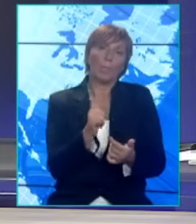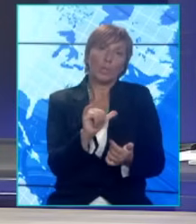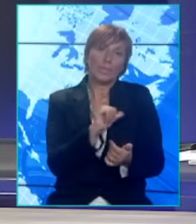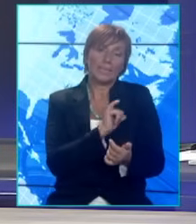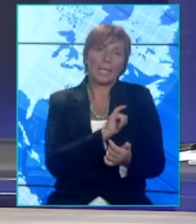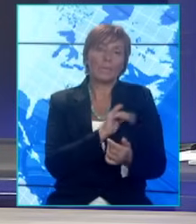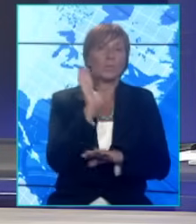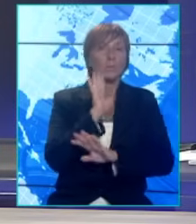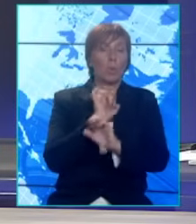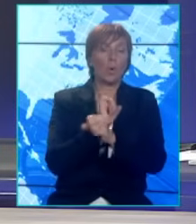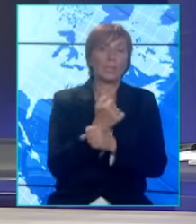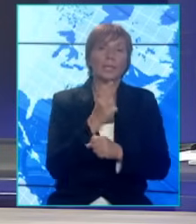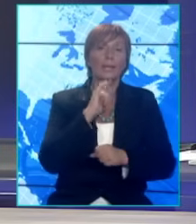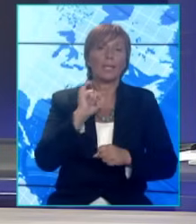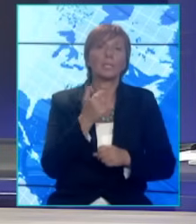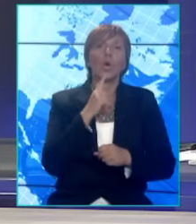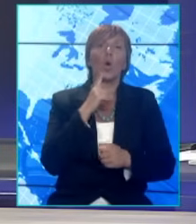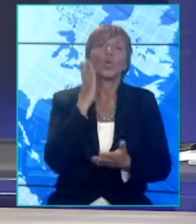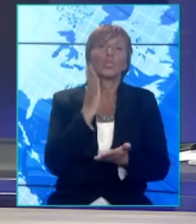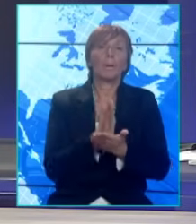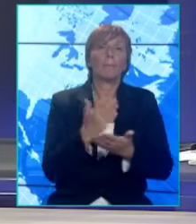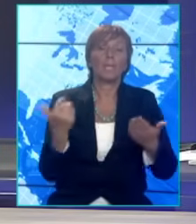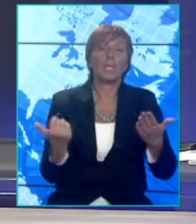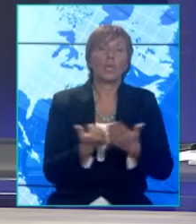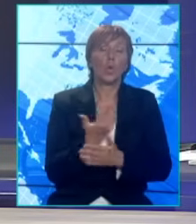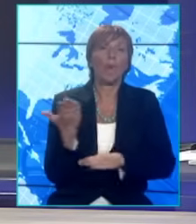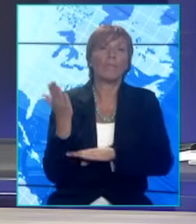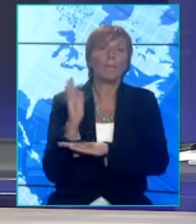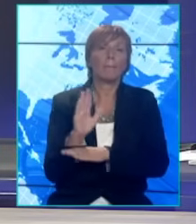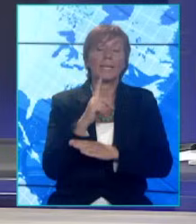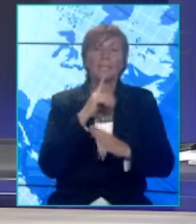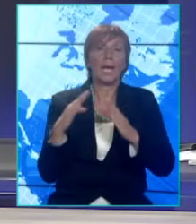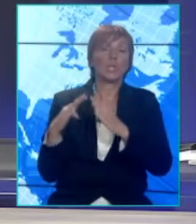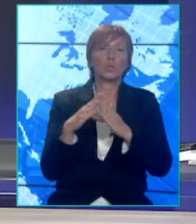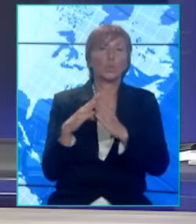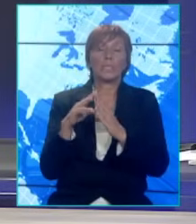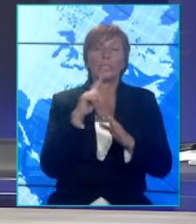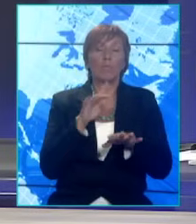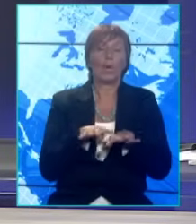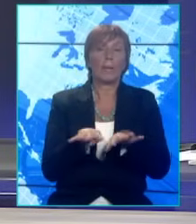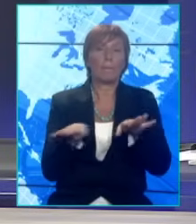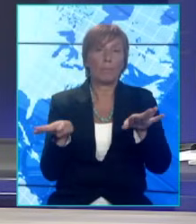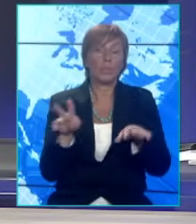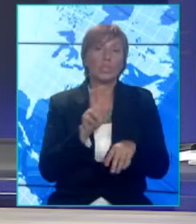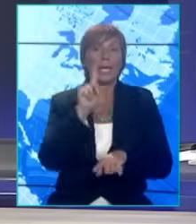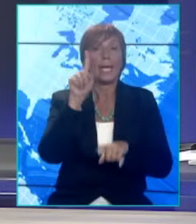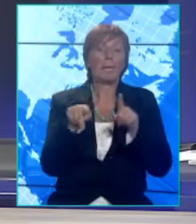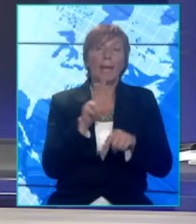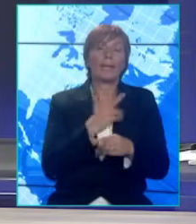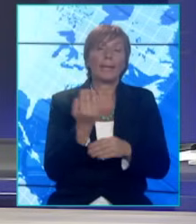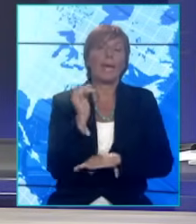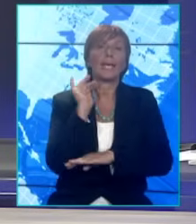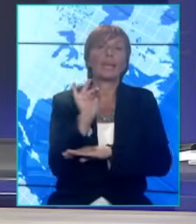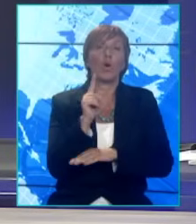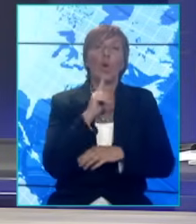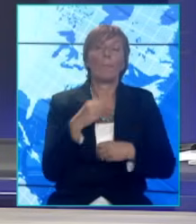za Bosnu i Hercegovinu je ko će biti novi povjerenik za susjedstvo i proširenje. Ima li nekih informacija kome